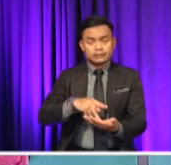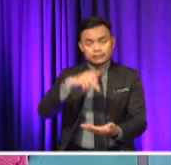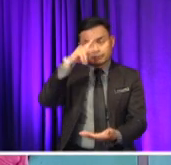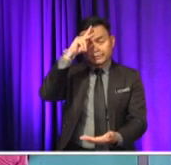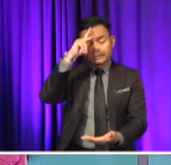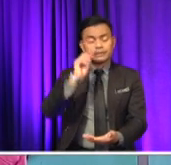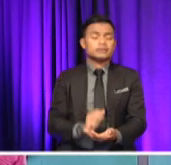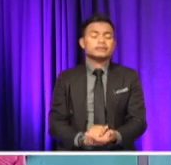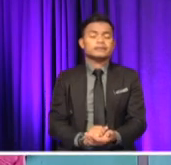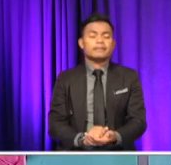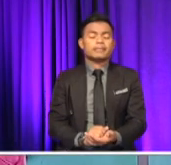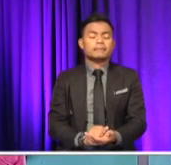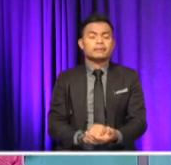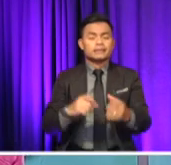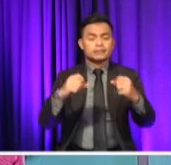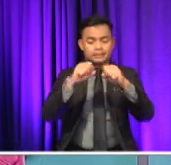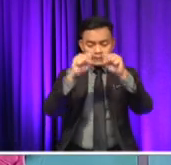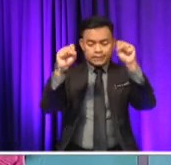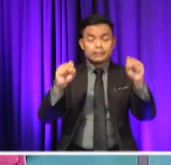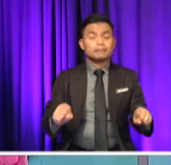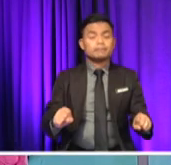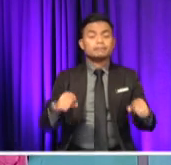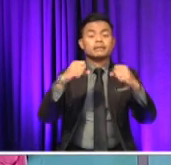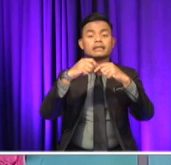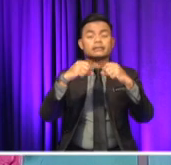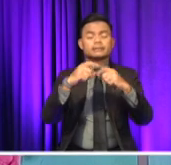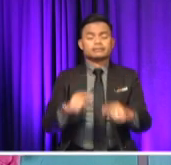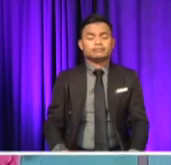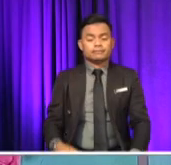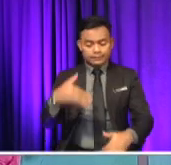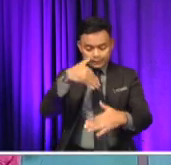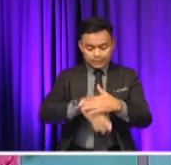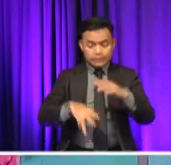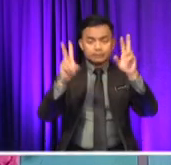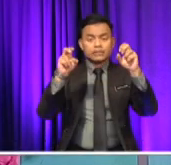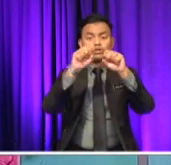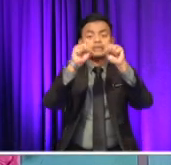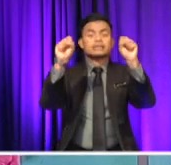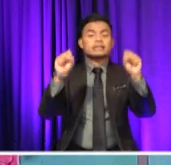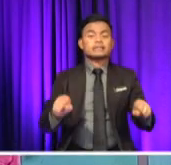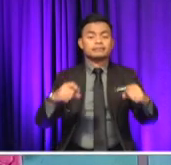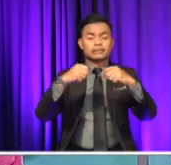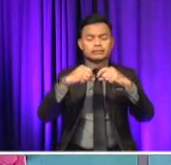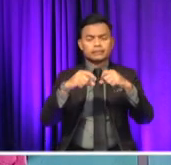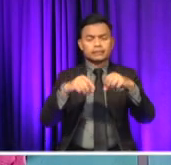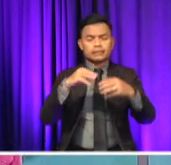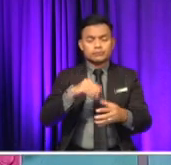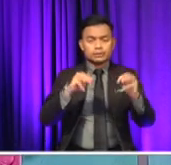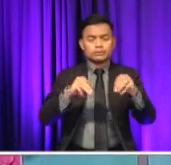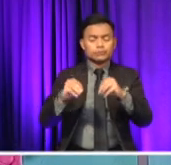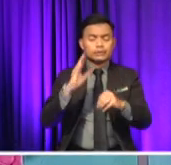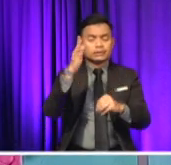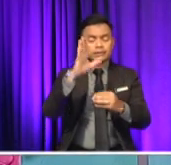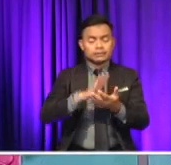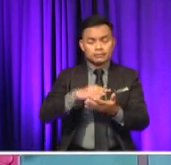sistem elektrik Oke dalam tajuk sistem elektrik Ini baca-baca tentang bakalan